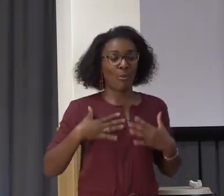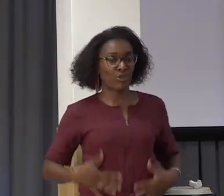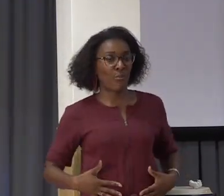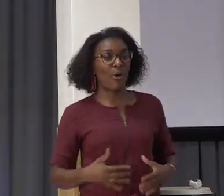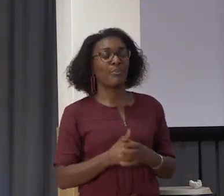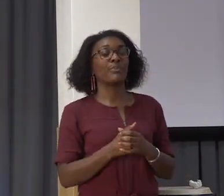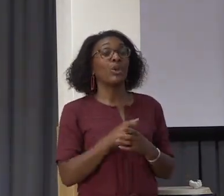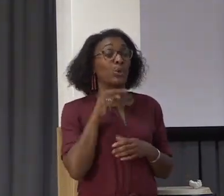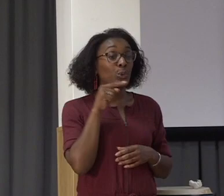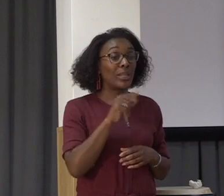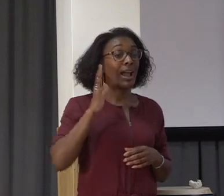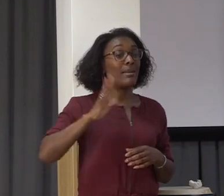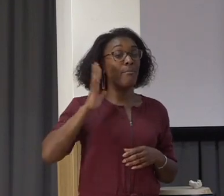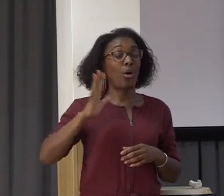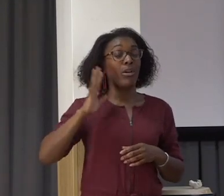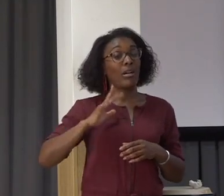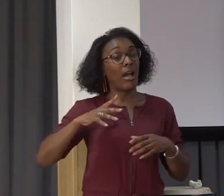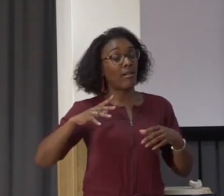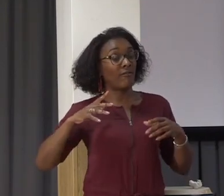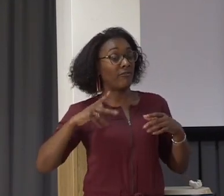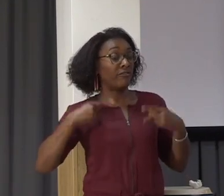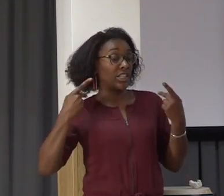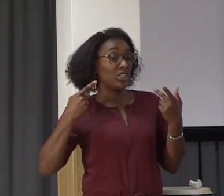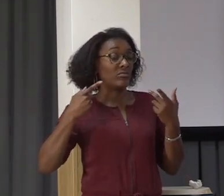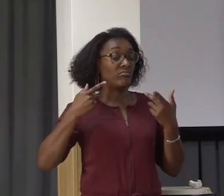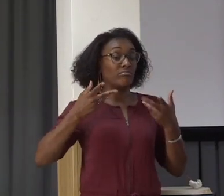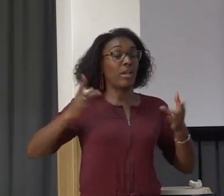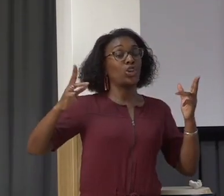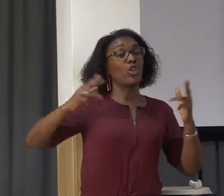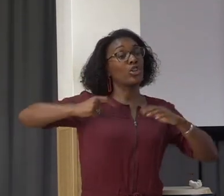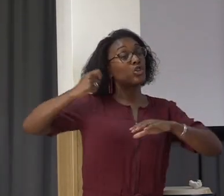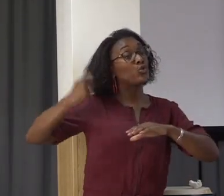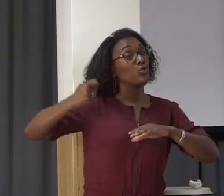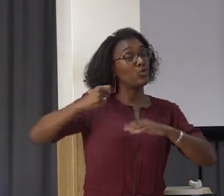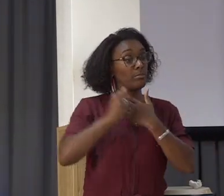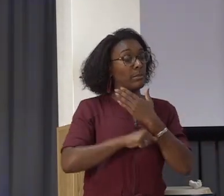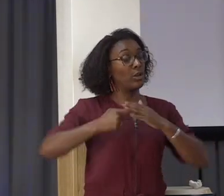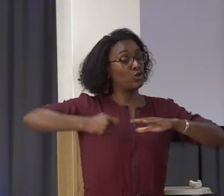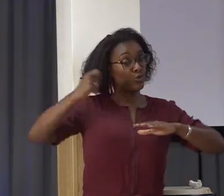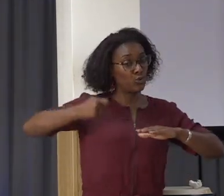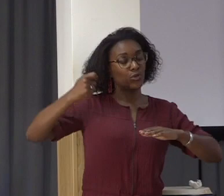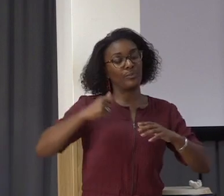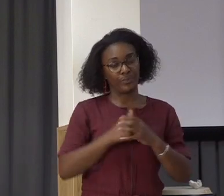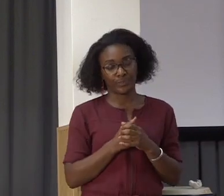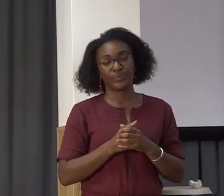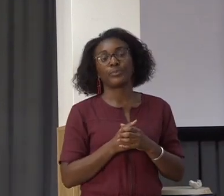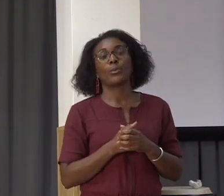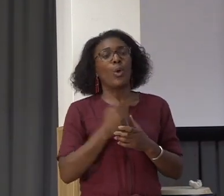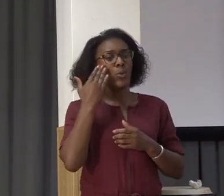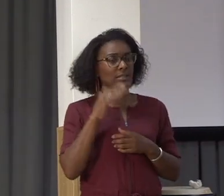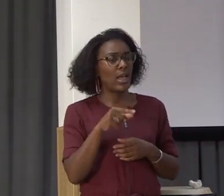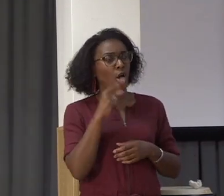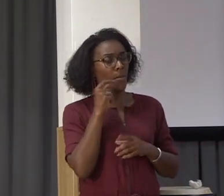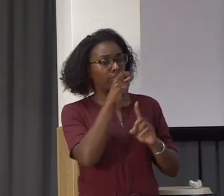Il vivait au temps des juges et tout ce qu'on sait sur lui, c'est contenu dans ce verset. On sait qu'il a